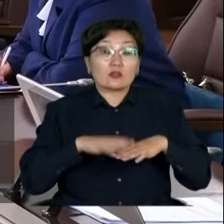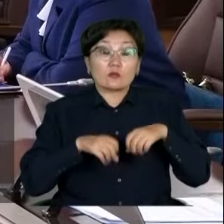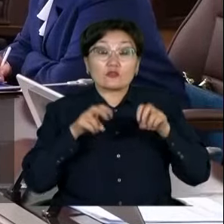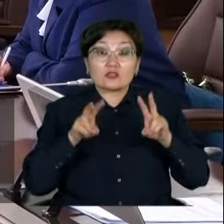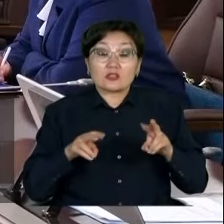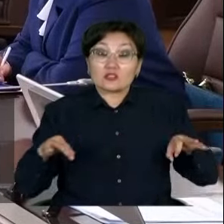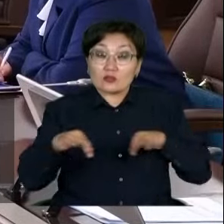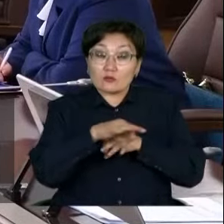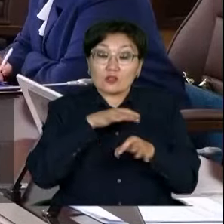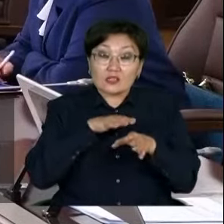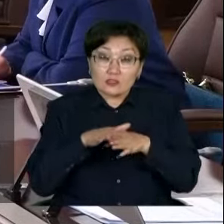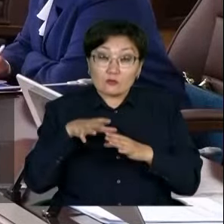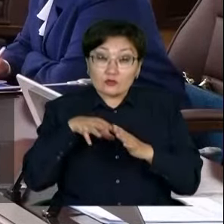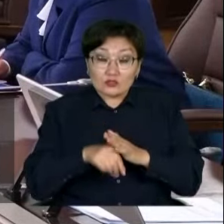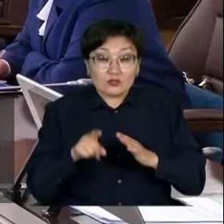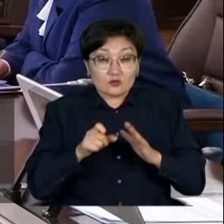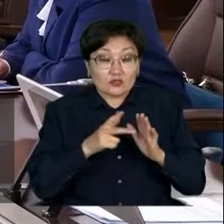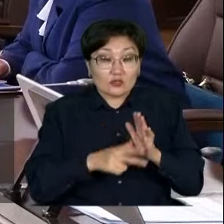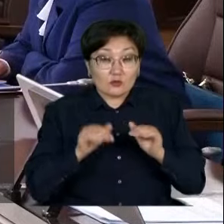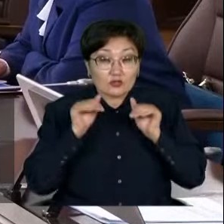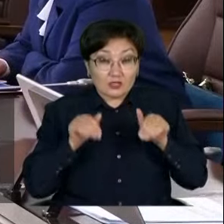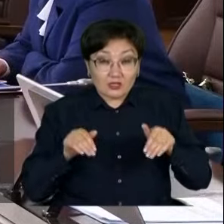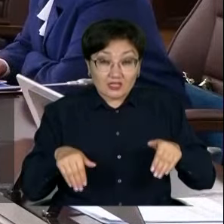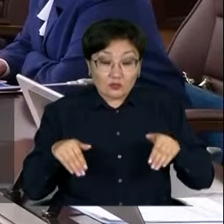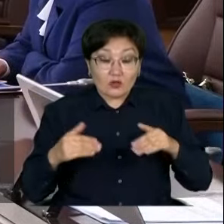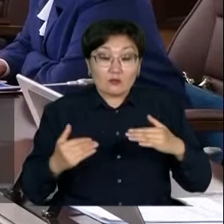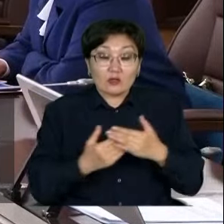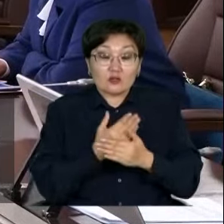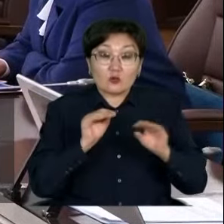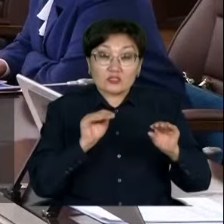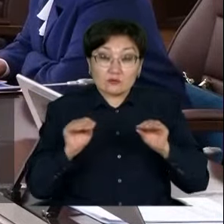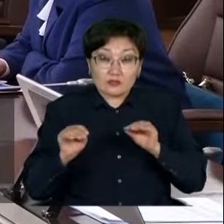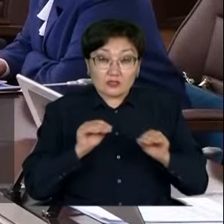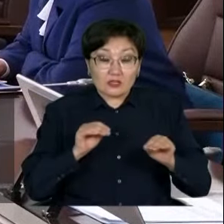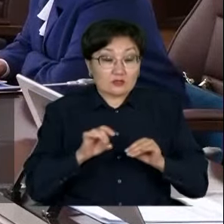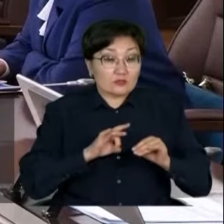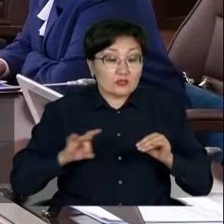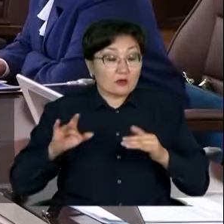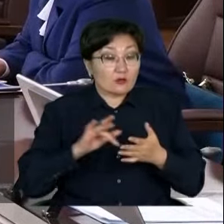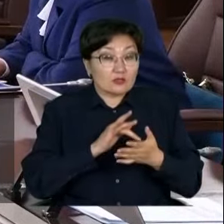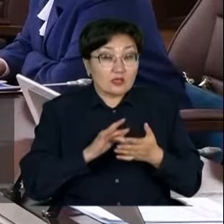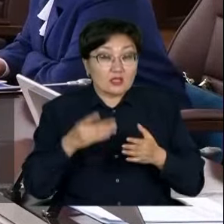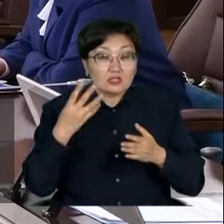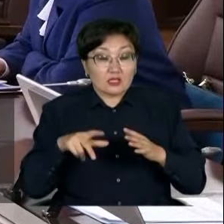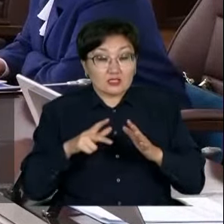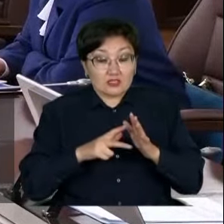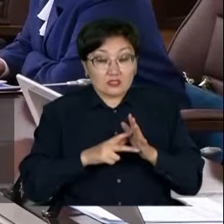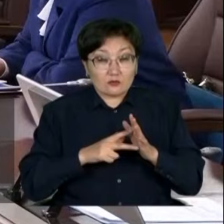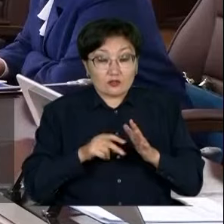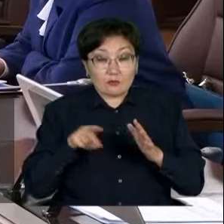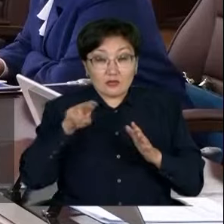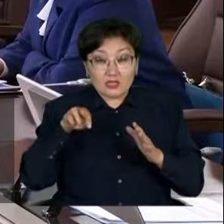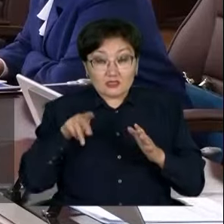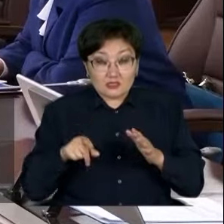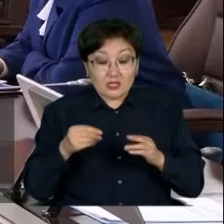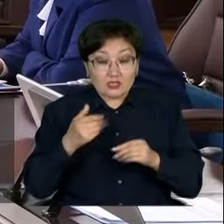іске асыру аясында 180 колледжді қайта жарақтандыру үшін республикалық бюджеттен 48 миллиард